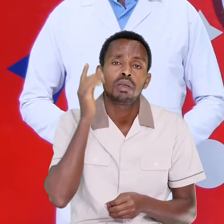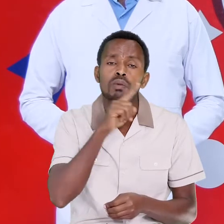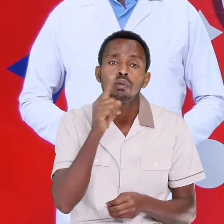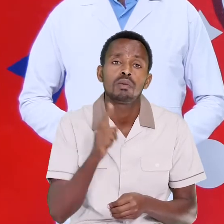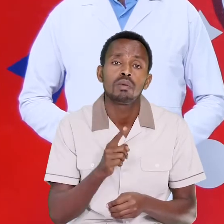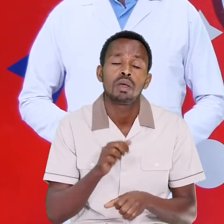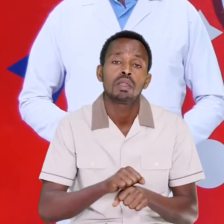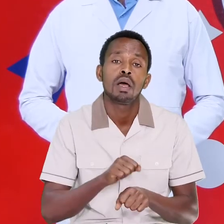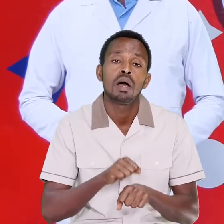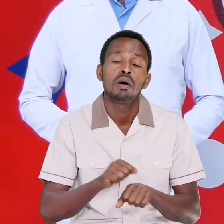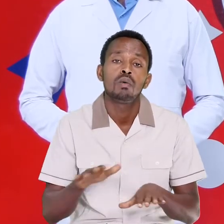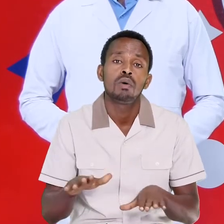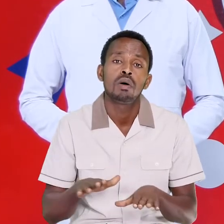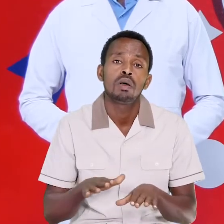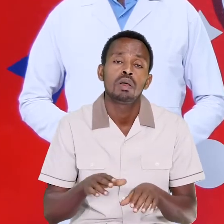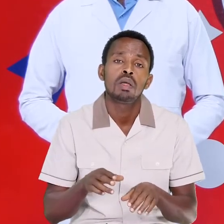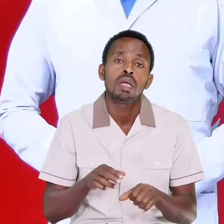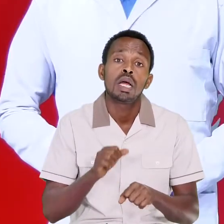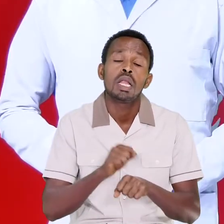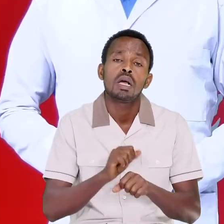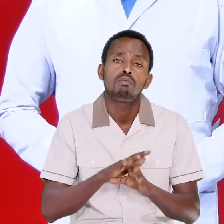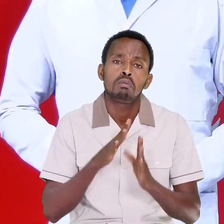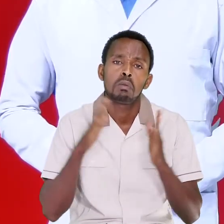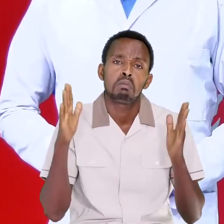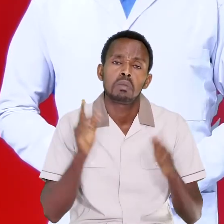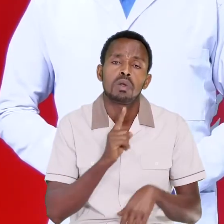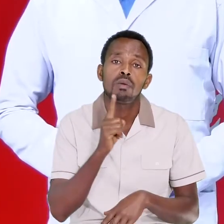Kattaan dhagaa guddaadha.